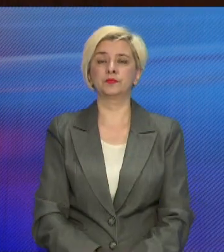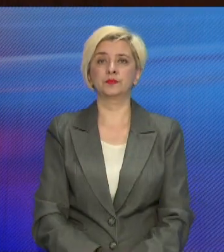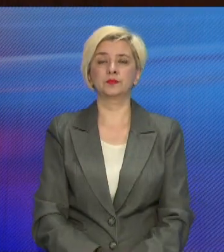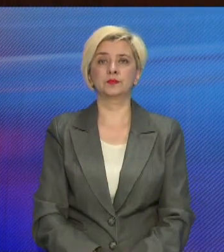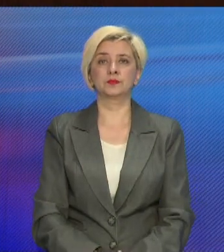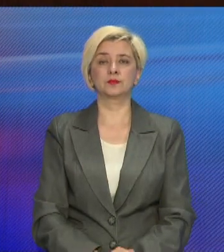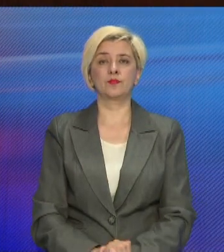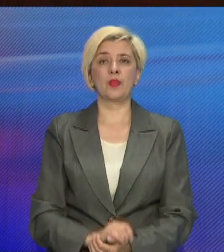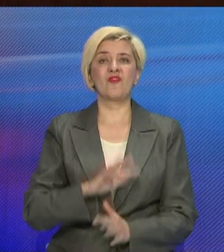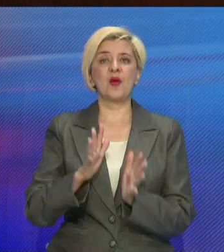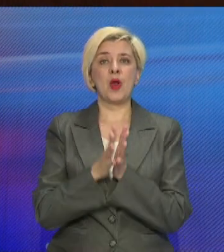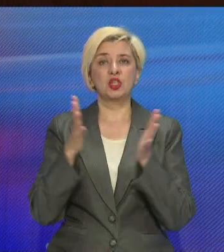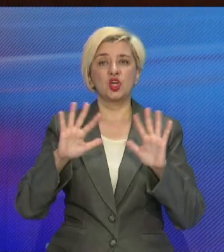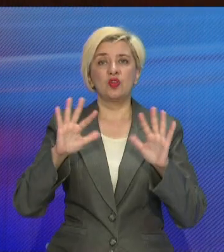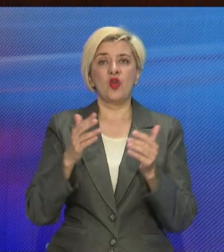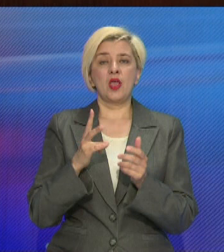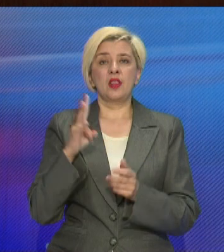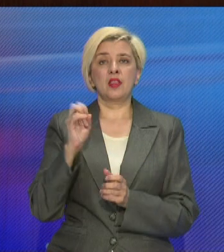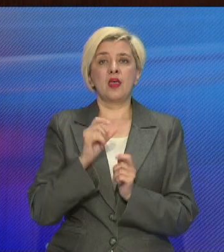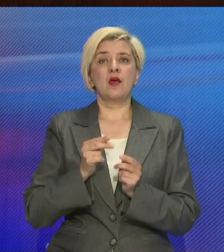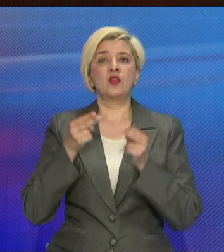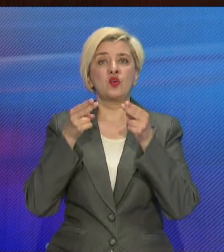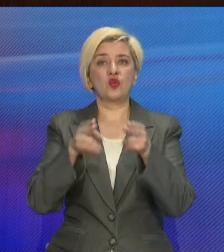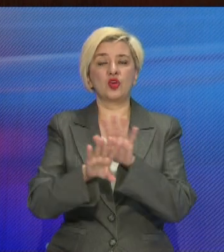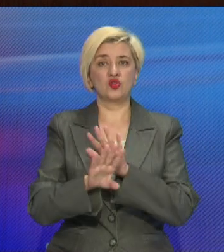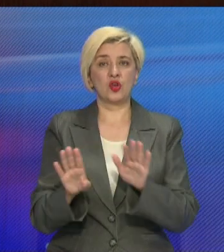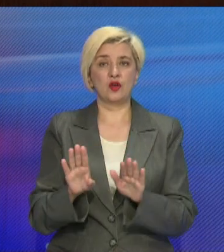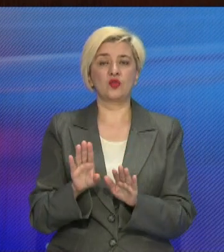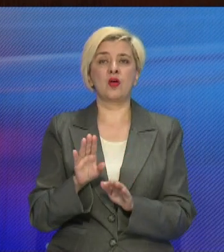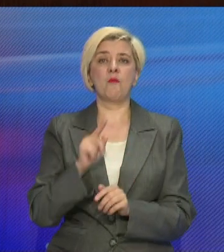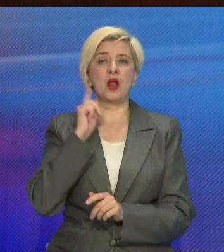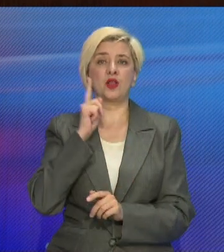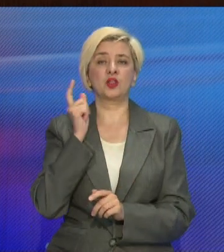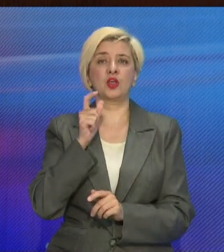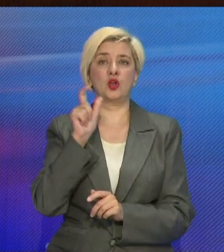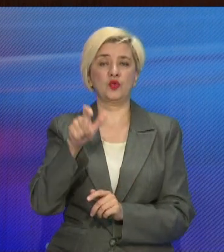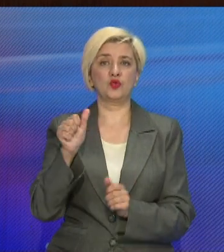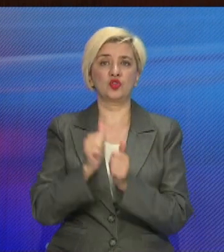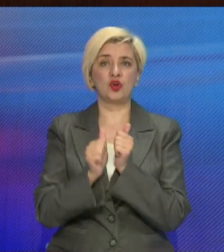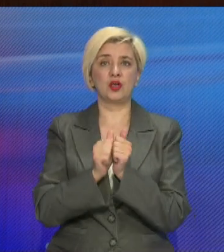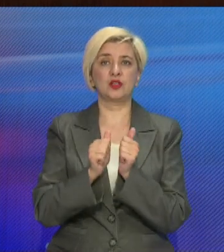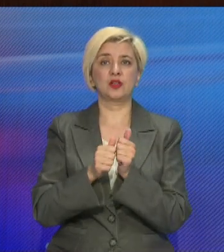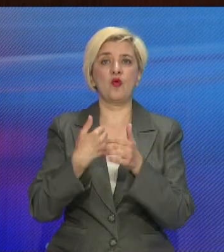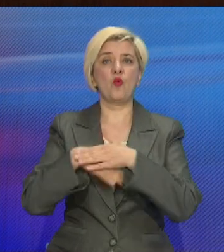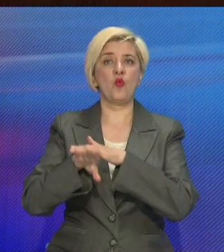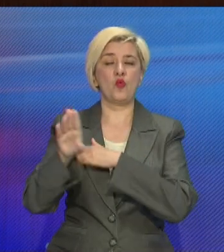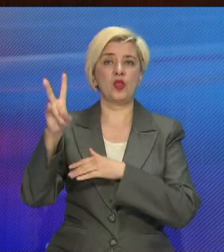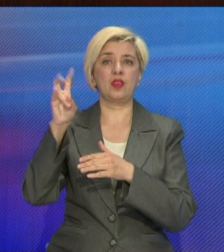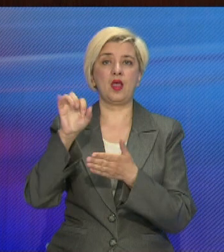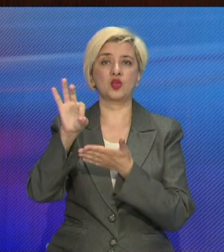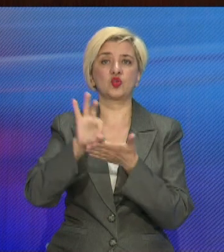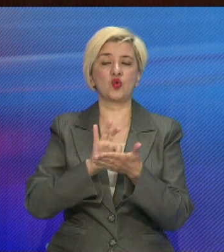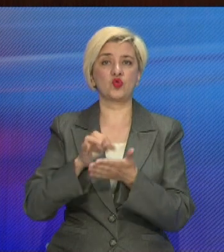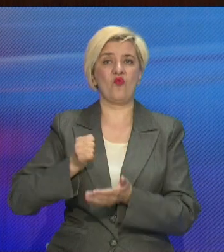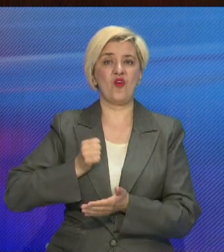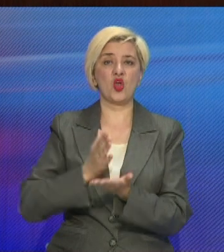В большинстве случаев они не доезжают. Молодые люди уже зачастую у нас ходят на срочную военную службу. Но, кроме